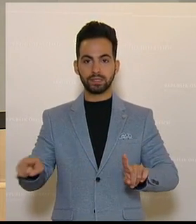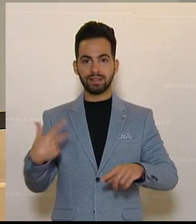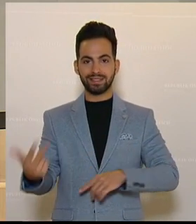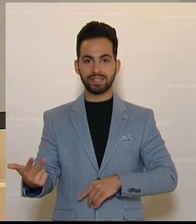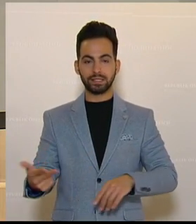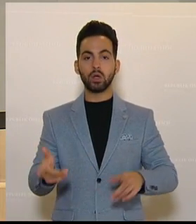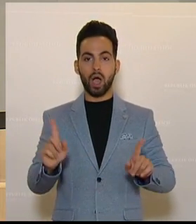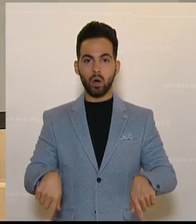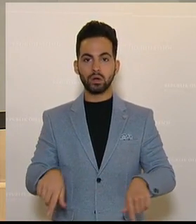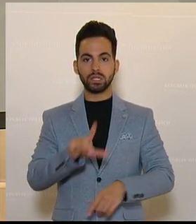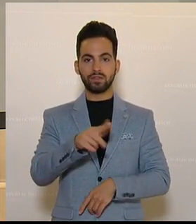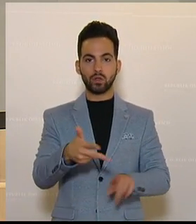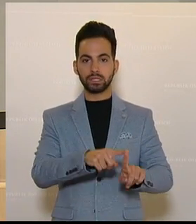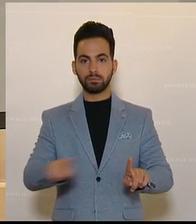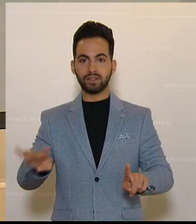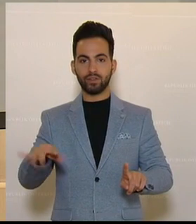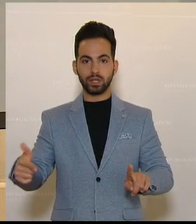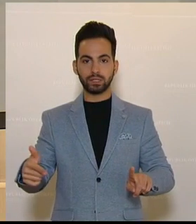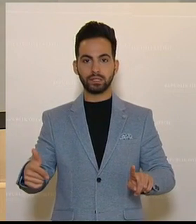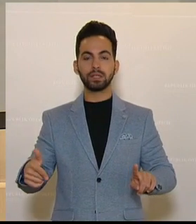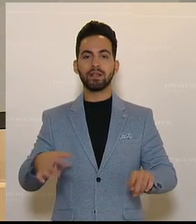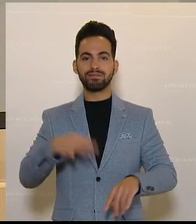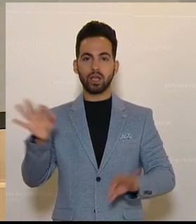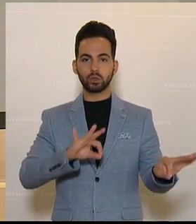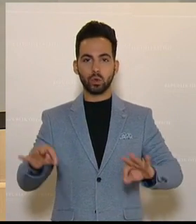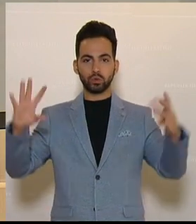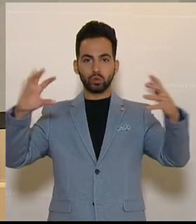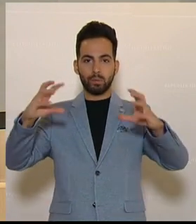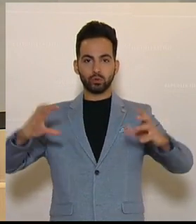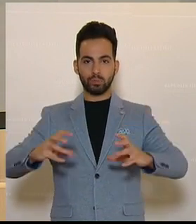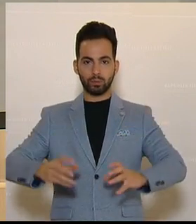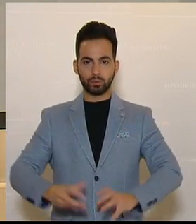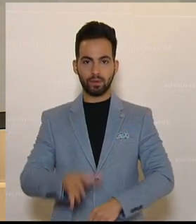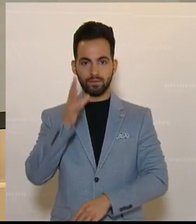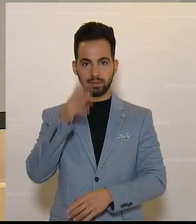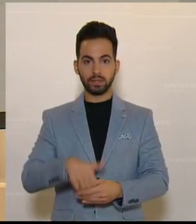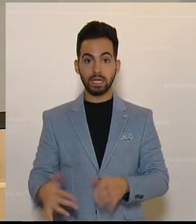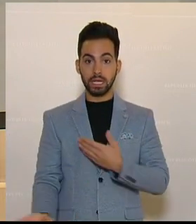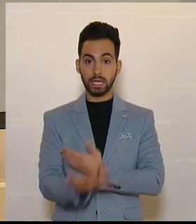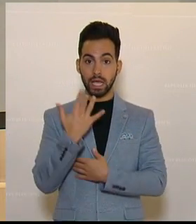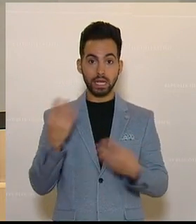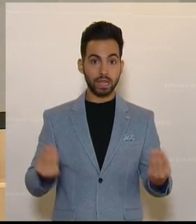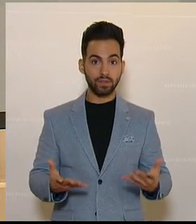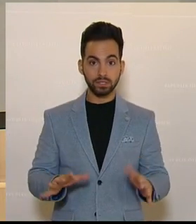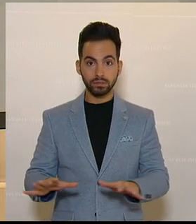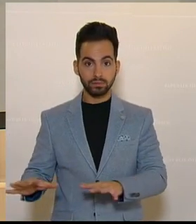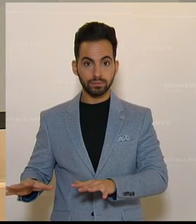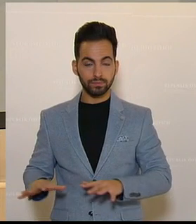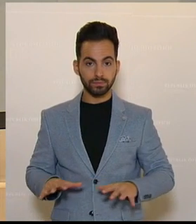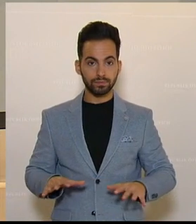bis 30 sowie 32 bis 34 der Tagesordnung jeweils zusammenzufassen. Wird dagegen ein Einwand